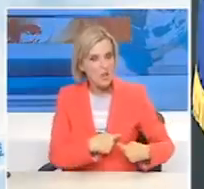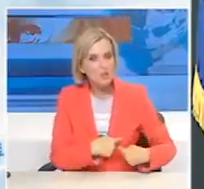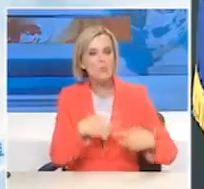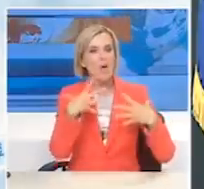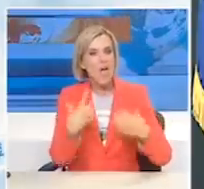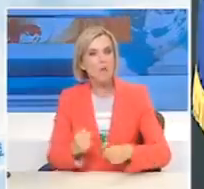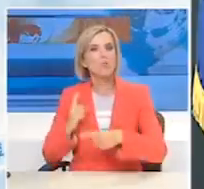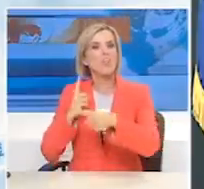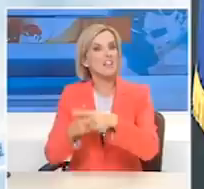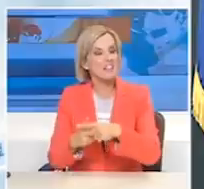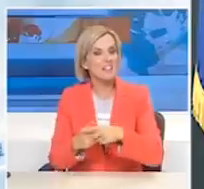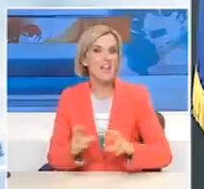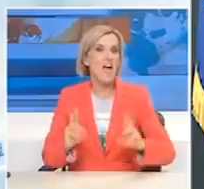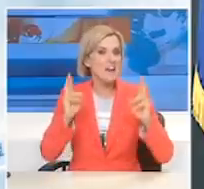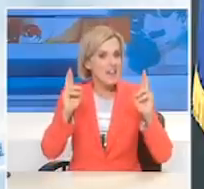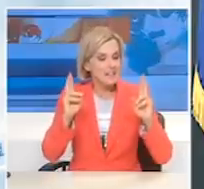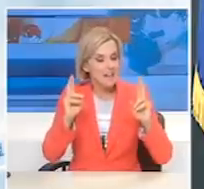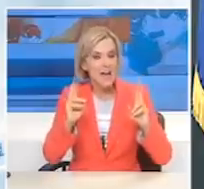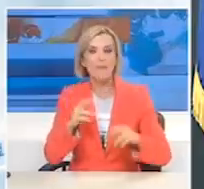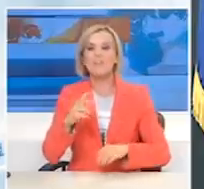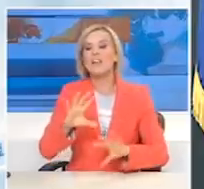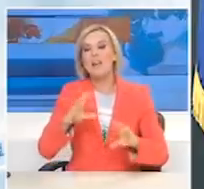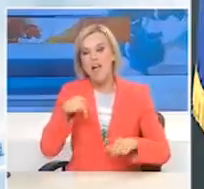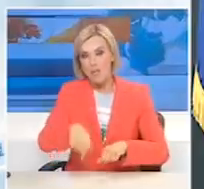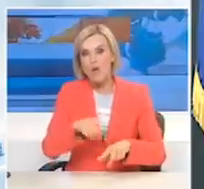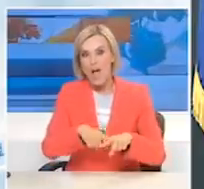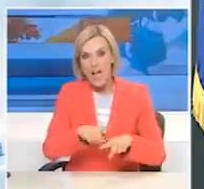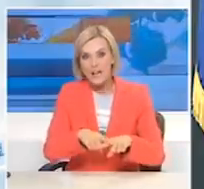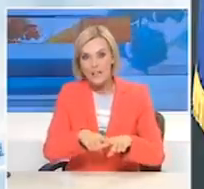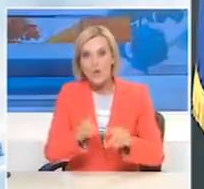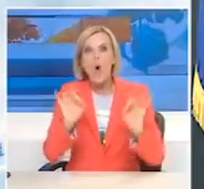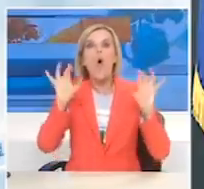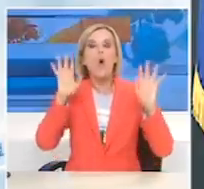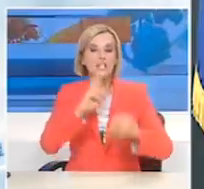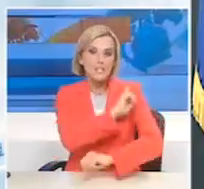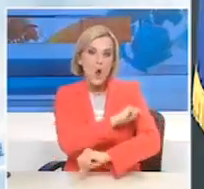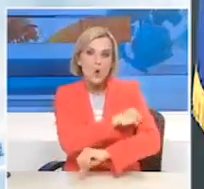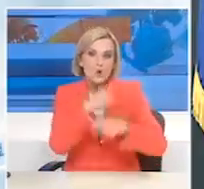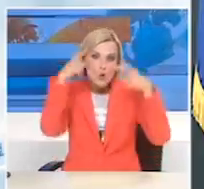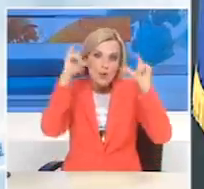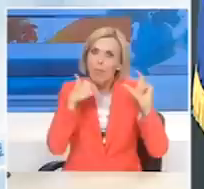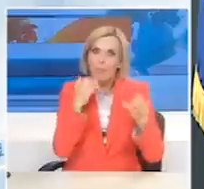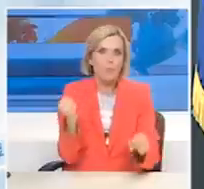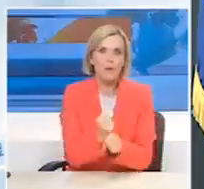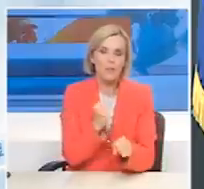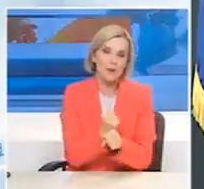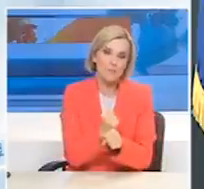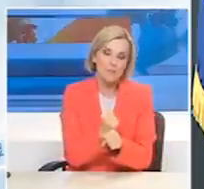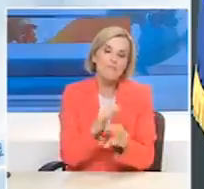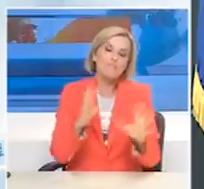προσωπικό δεν υπάρχουμε, δεν μπορούμε να λειτουργήσουμε στο βαθμό που πρέπει. Κάποια στιγμή, σαν